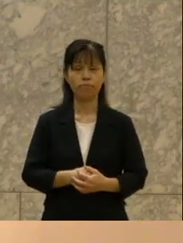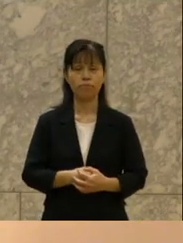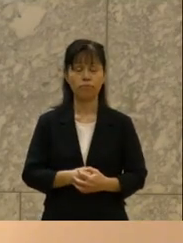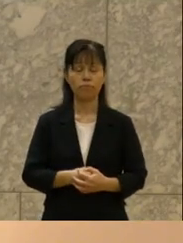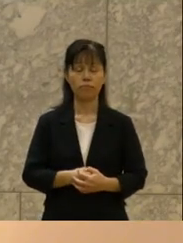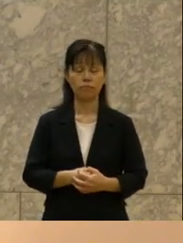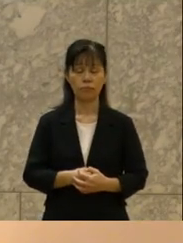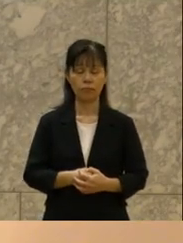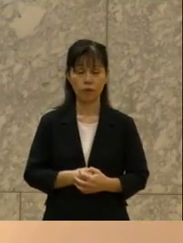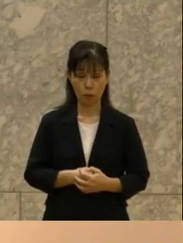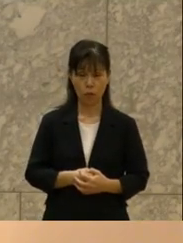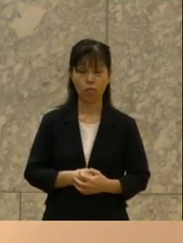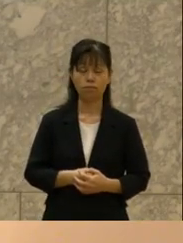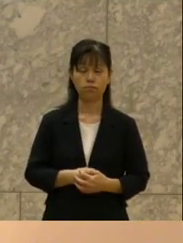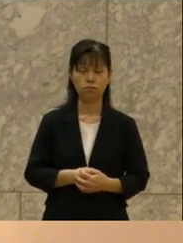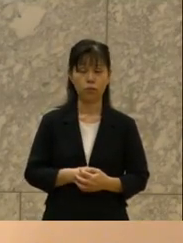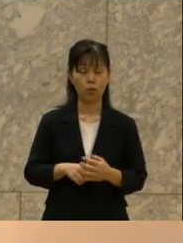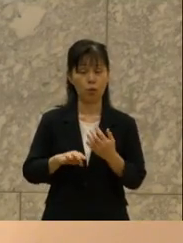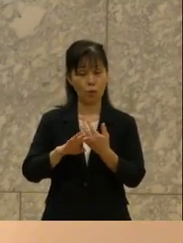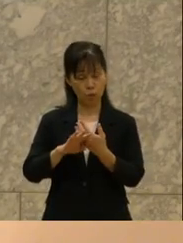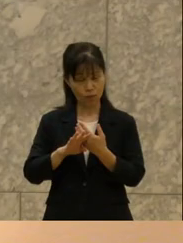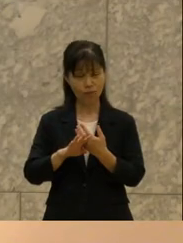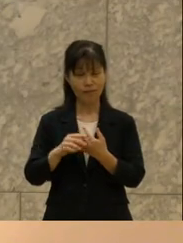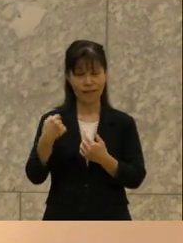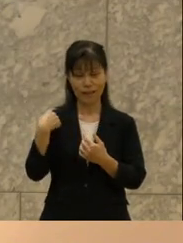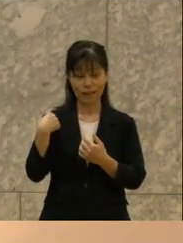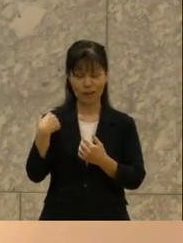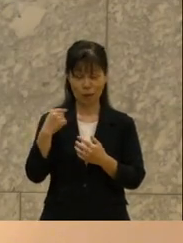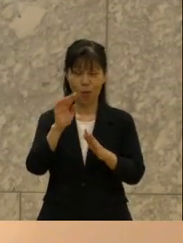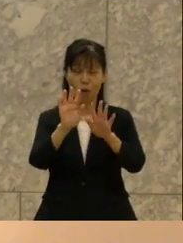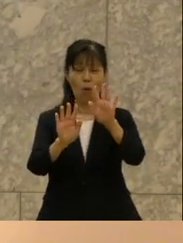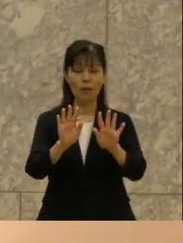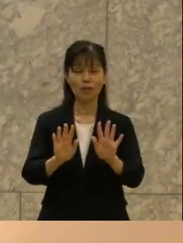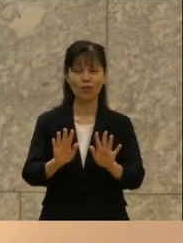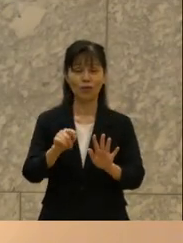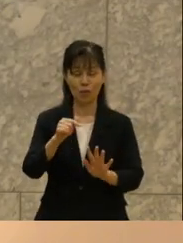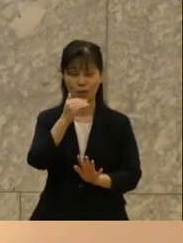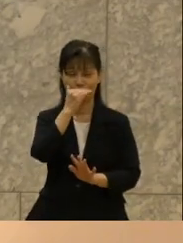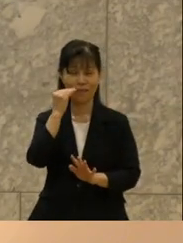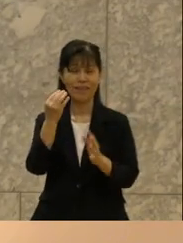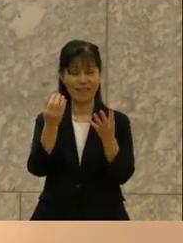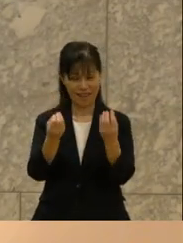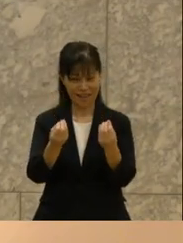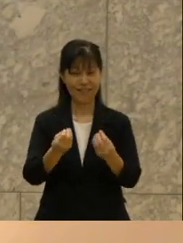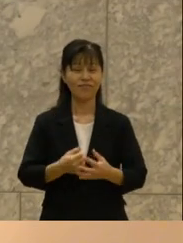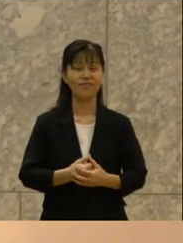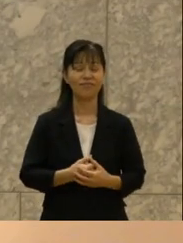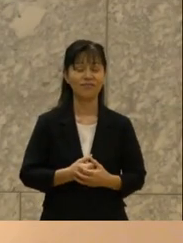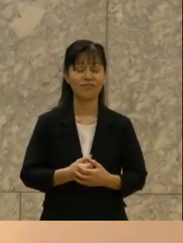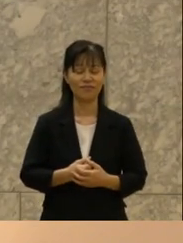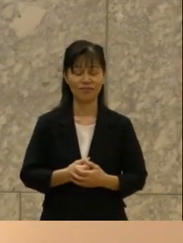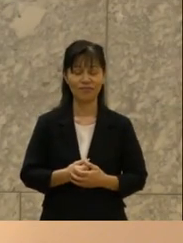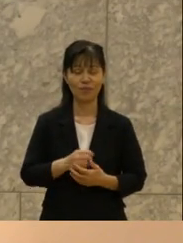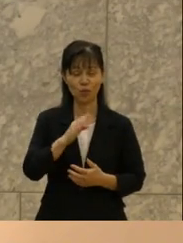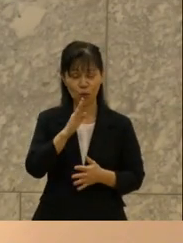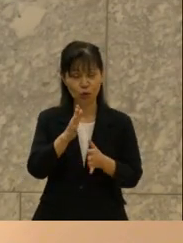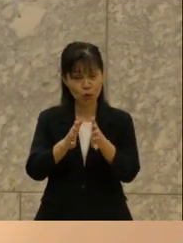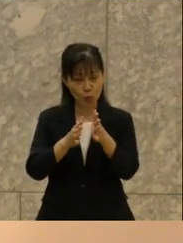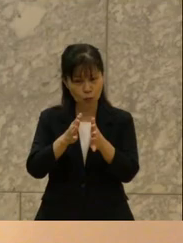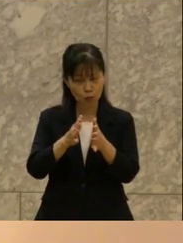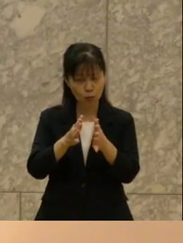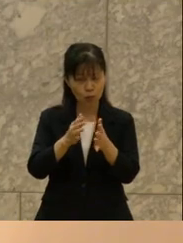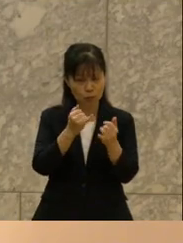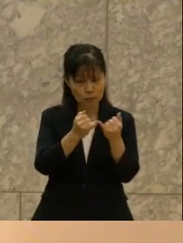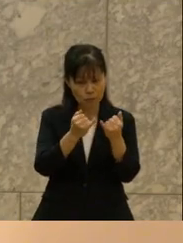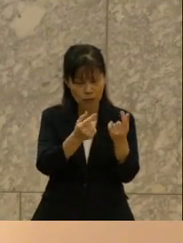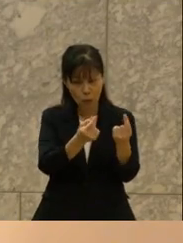ガヴェッジのお二人のパフォーマンスどうでした素晴らしいですね本当にスポーツに共通するもの